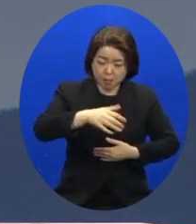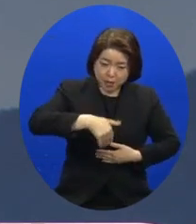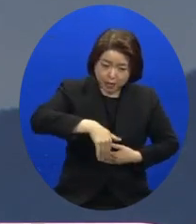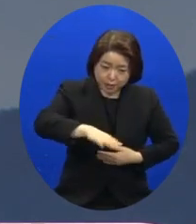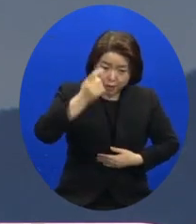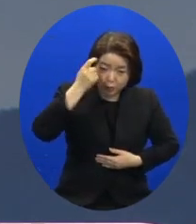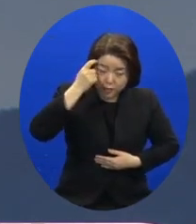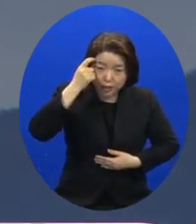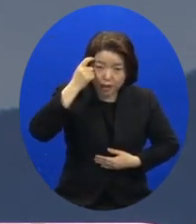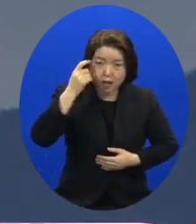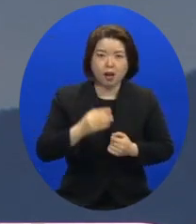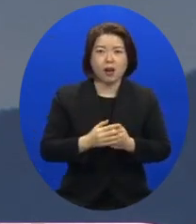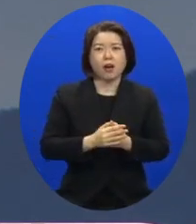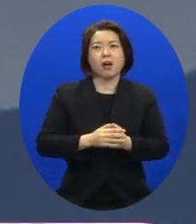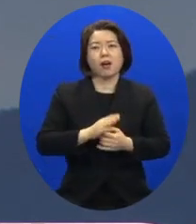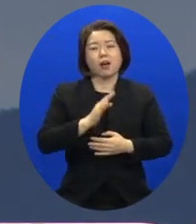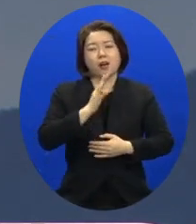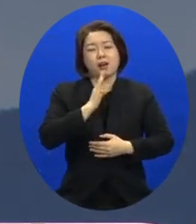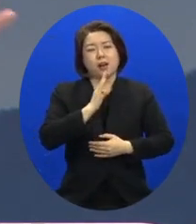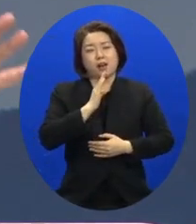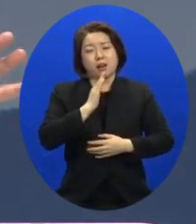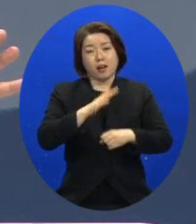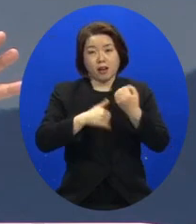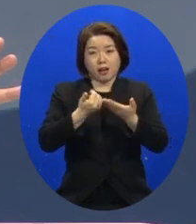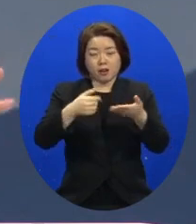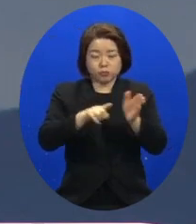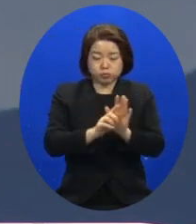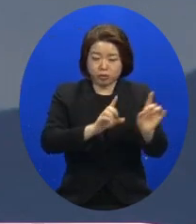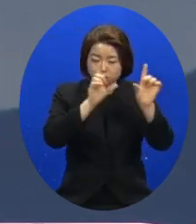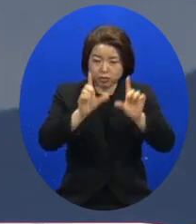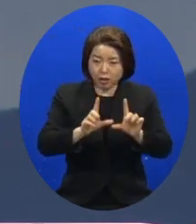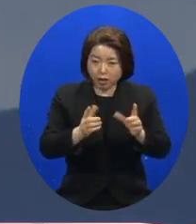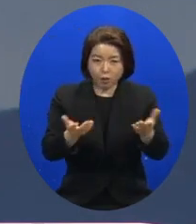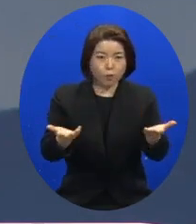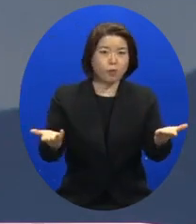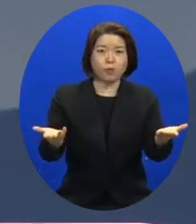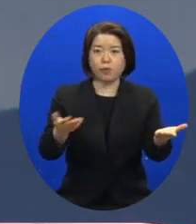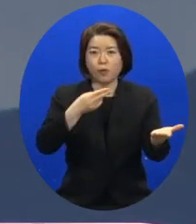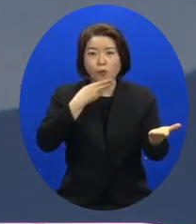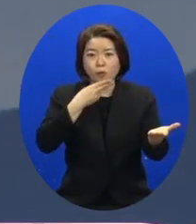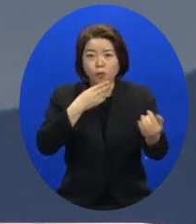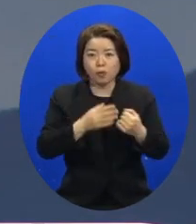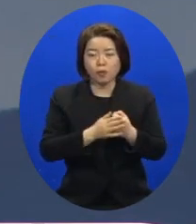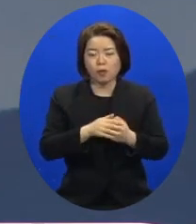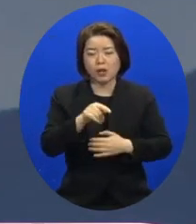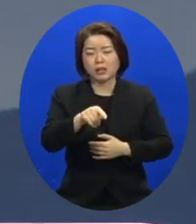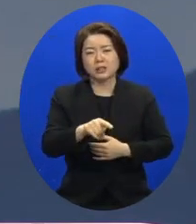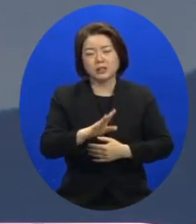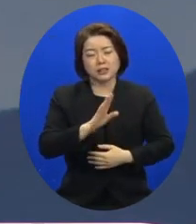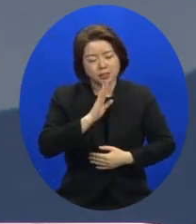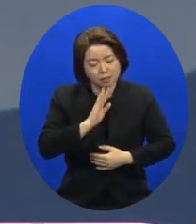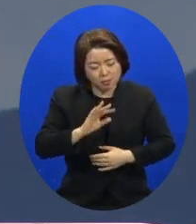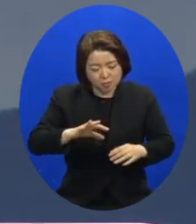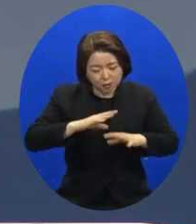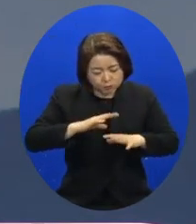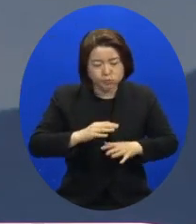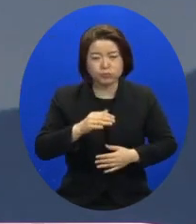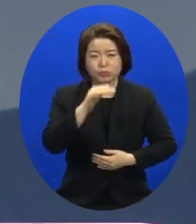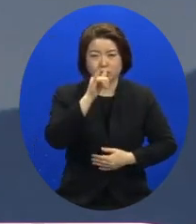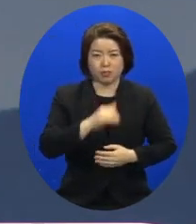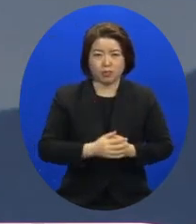생각하니까 진짜 하나님을 위해서 산 게 없더라고. 그게 그렇게 두려웠어요.